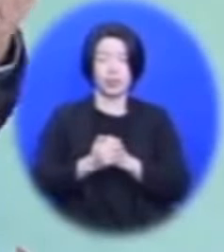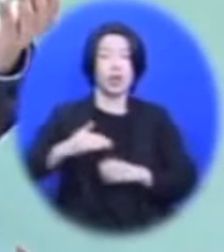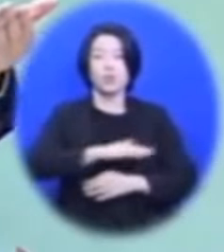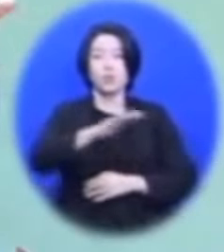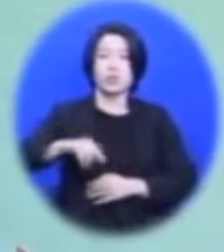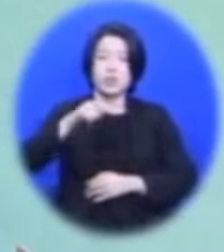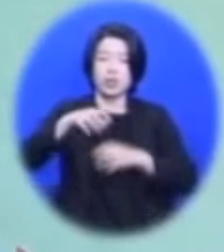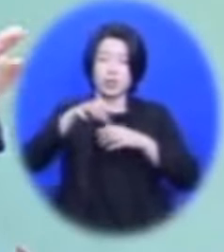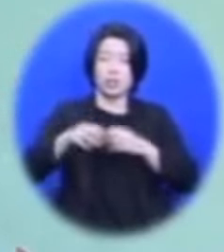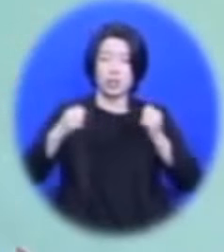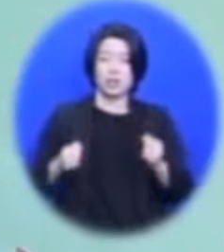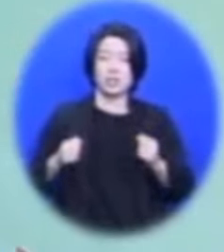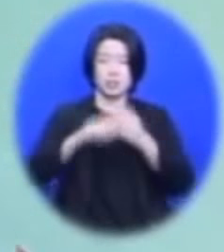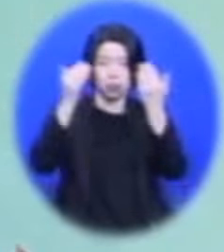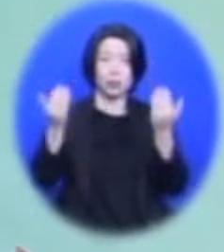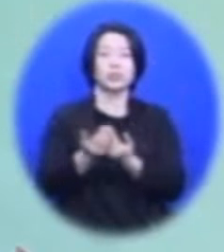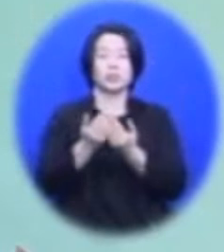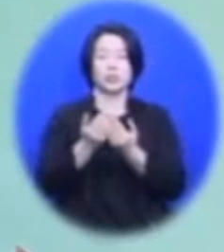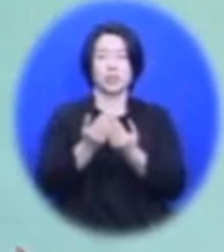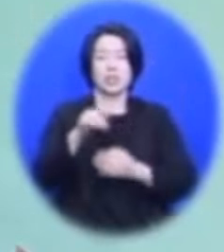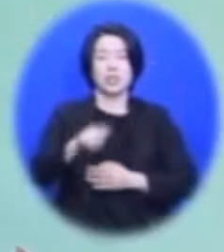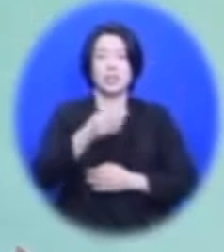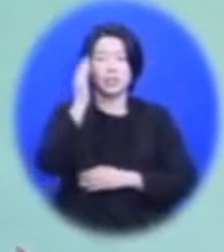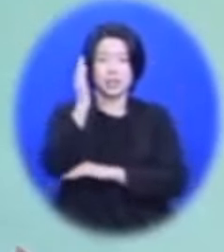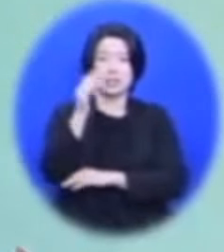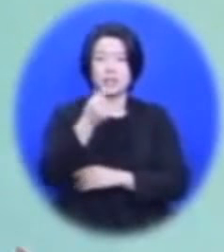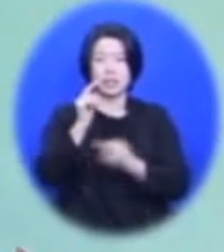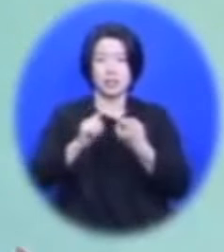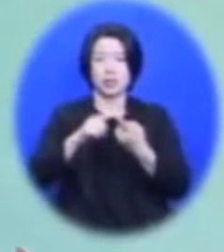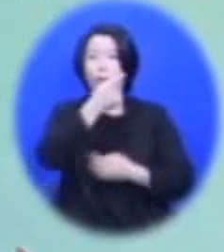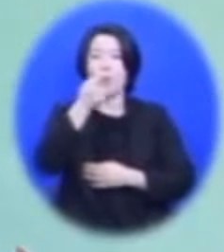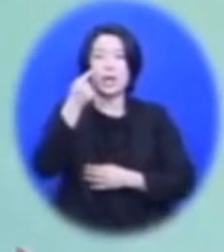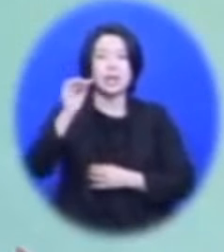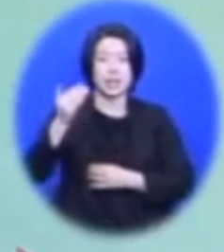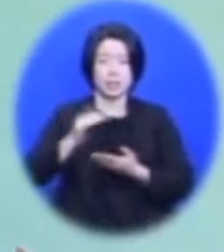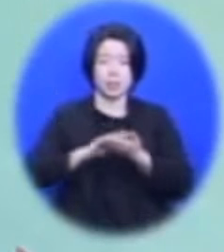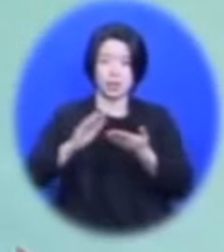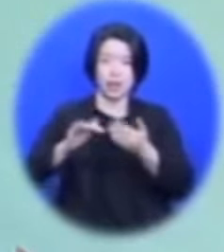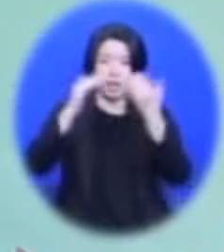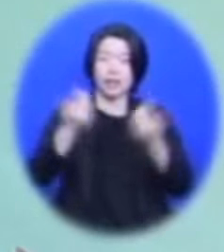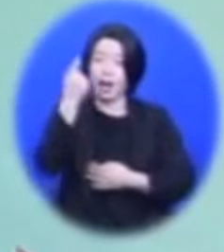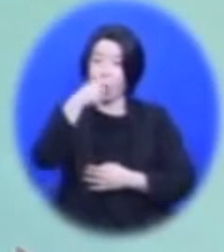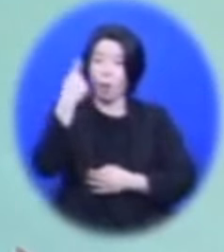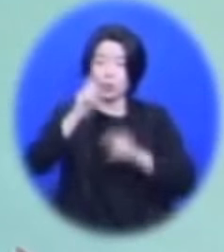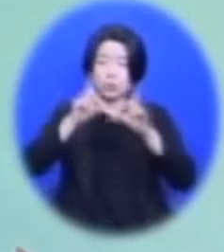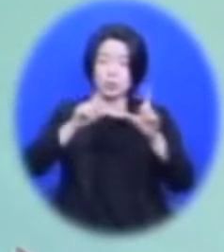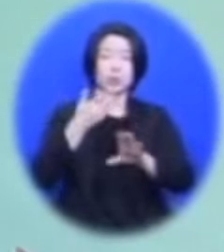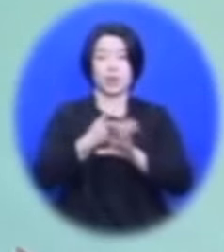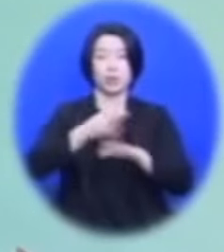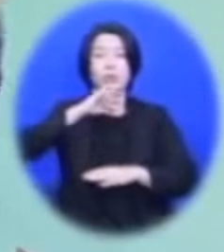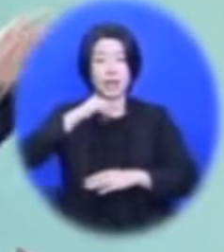우리는 여기 계신 여러분 모두는 다 이 사실을 확인해야 합니다. 우리는 다 얼굴 생김도 다르고 나이도